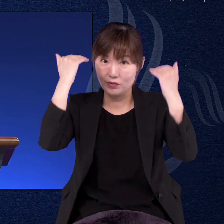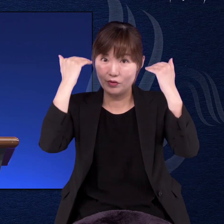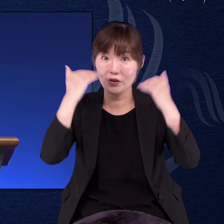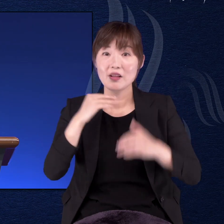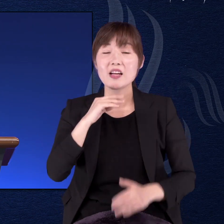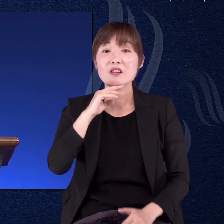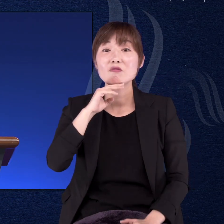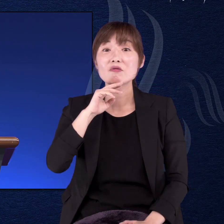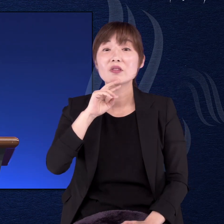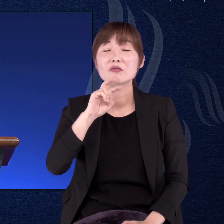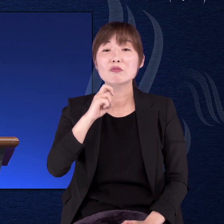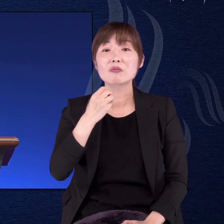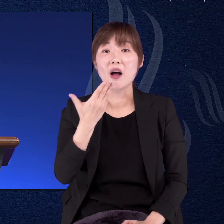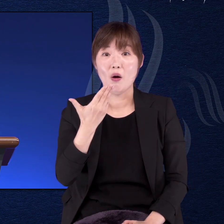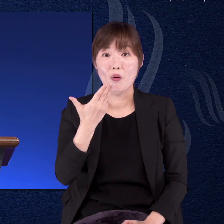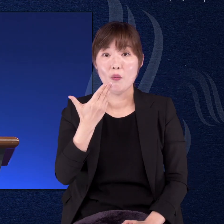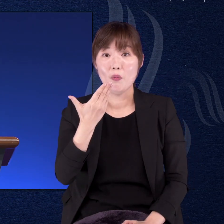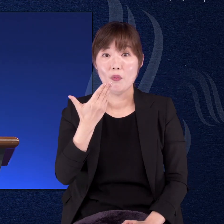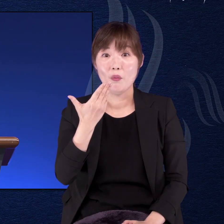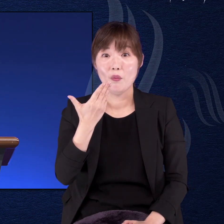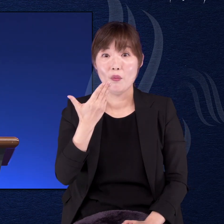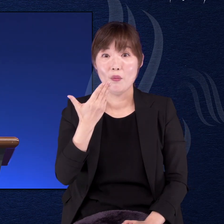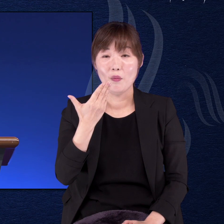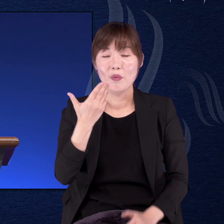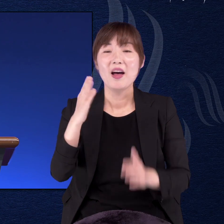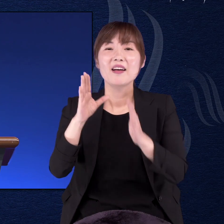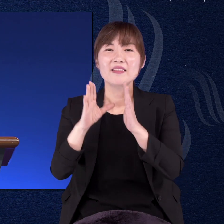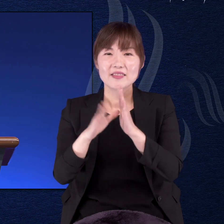됐냐면, 결혼 생활이 쉽지 않았거든요.